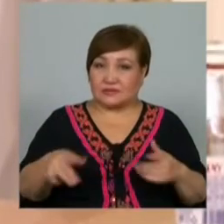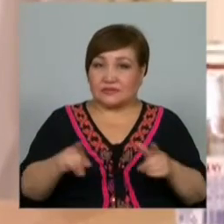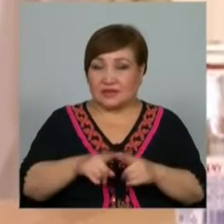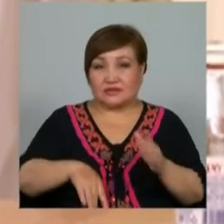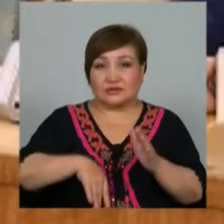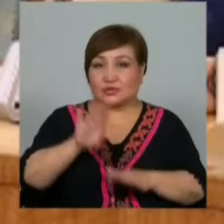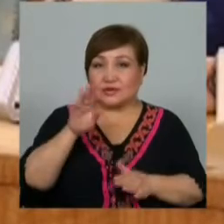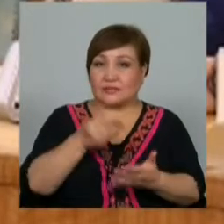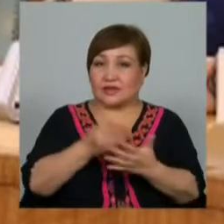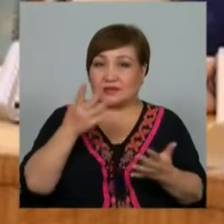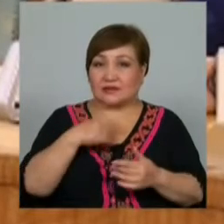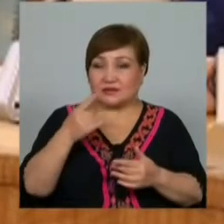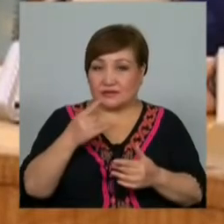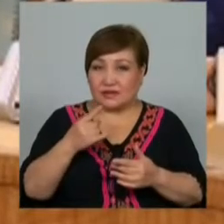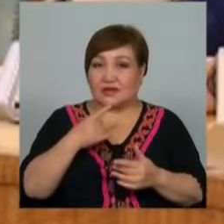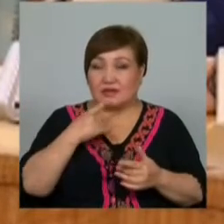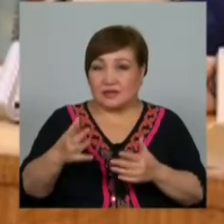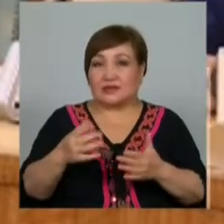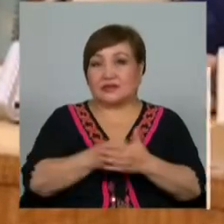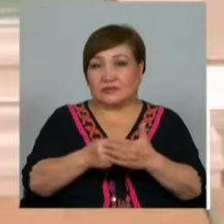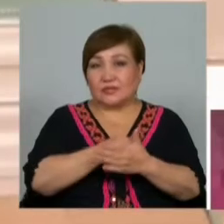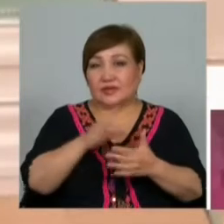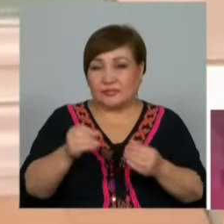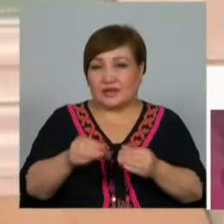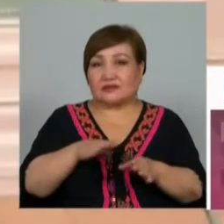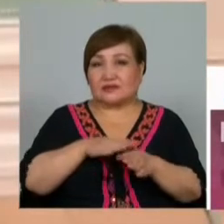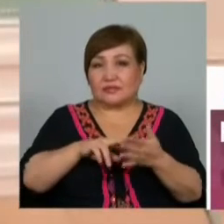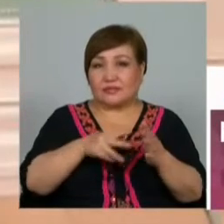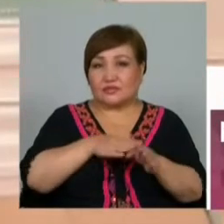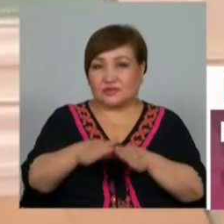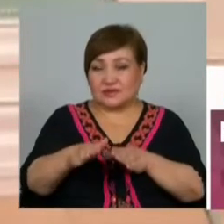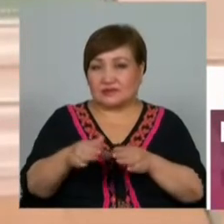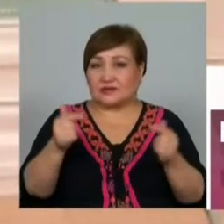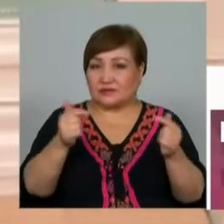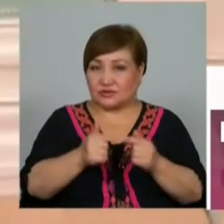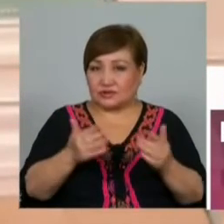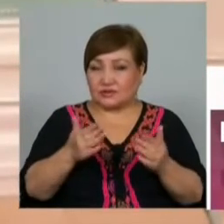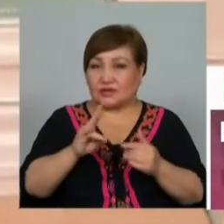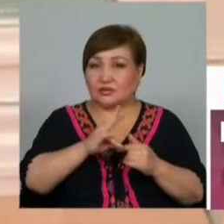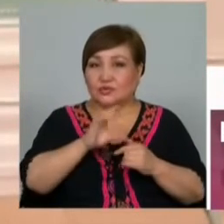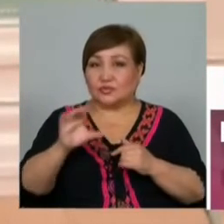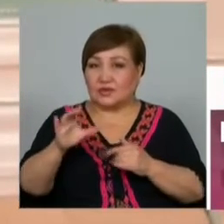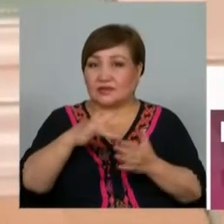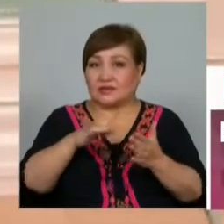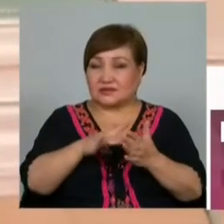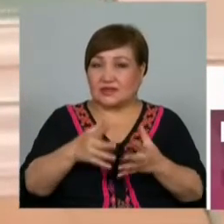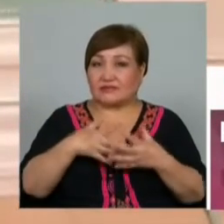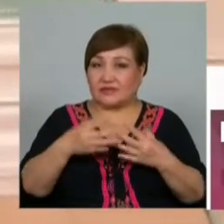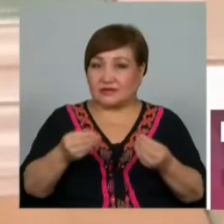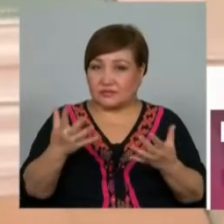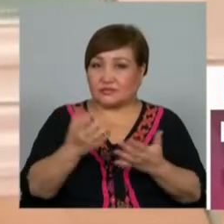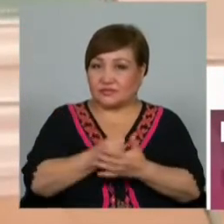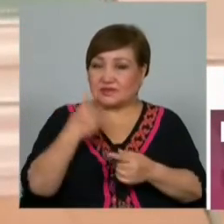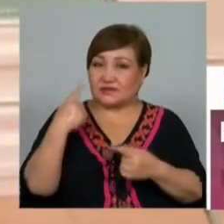бағалайтынын айтты. Қол жеткізілген барлық уағдаластықтардың жүзеге асырылатынын нақтылады. Нұрсұлтан қаласынан алған әсерімізде ерекше.